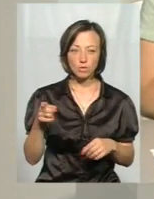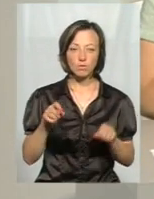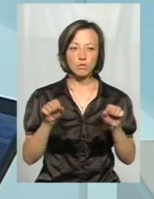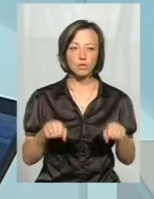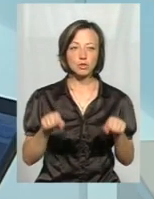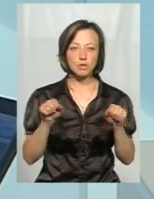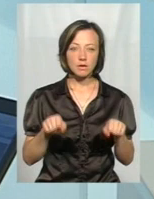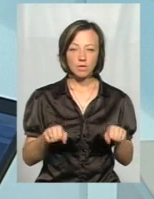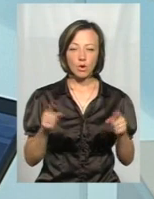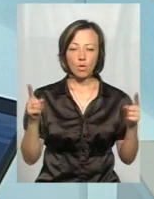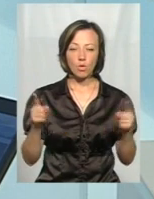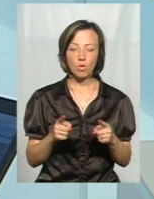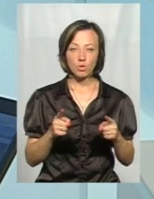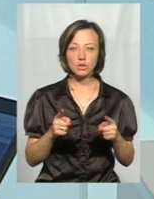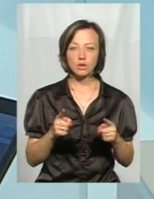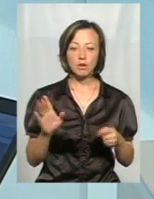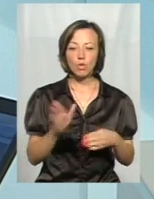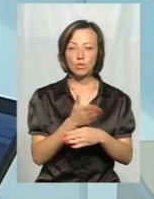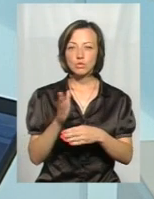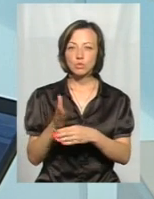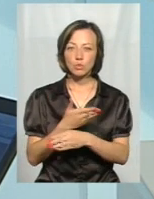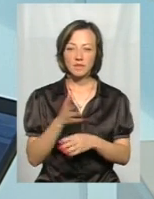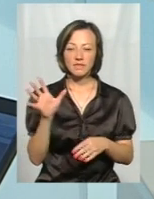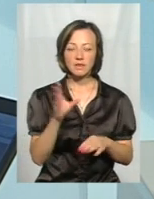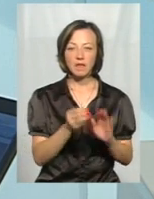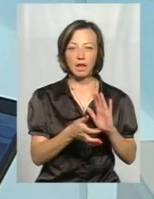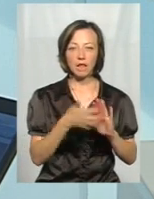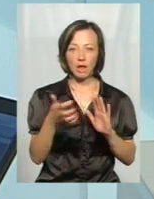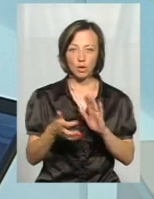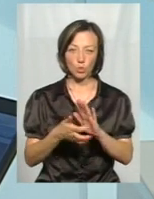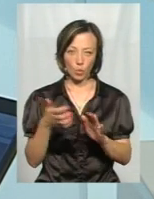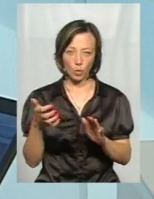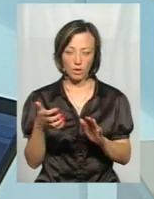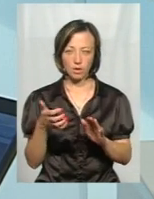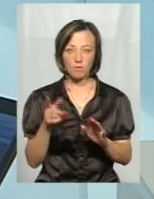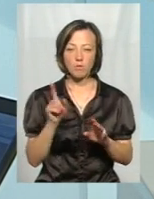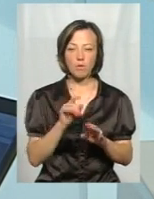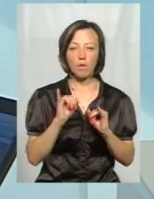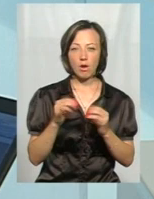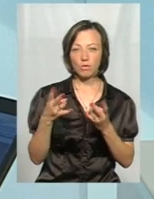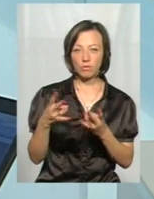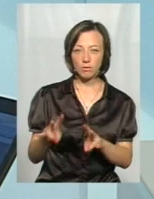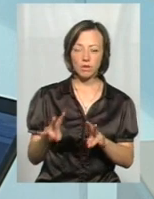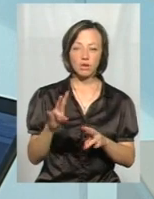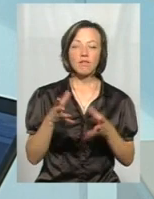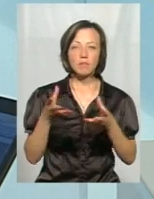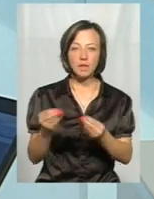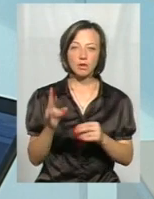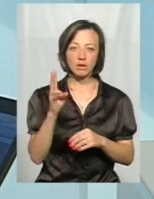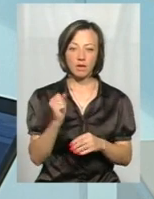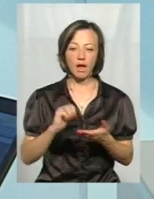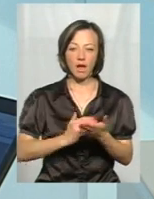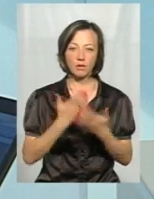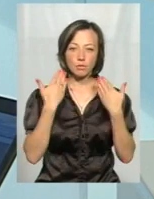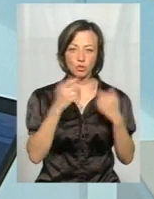можливо, найкоротший термін усунути все те, що могло б так чи інакше негативно вплинути на якісний